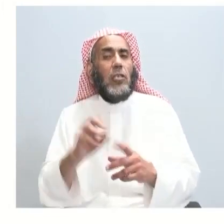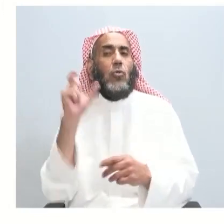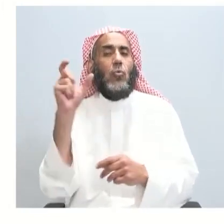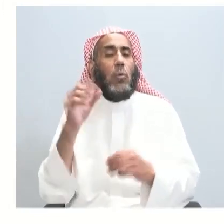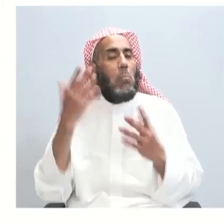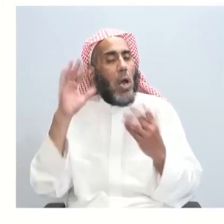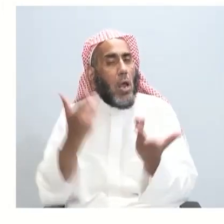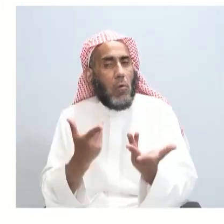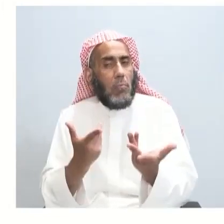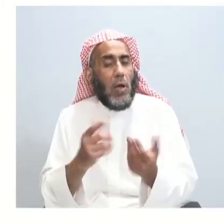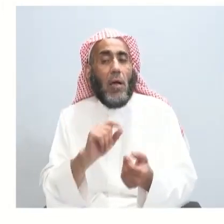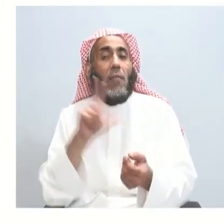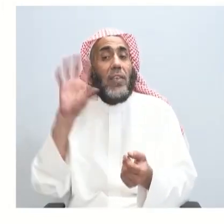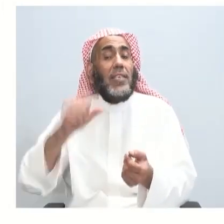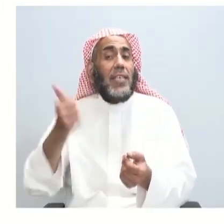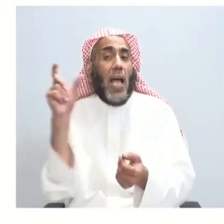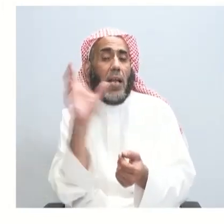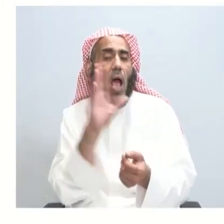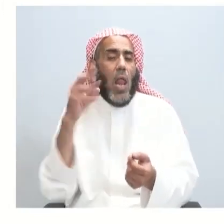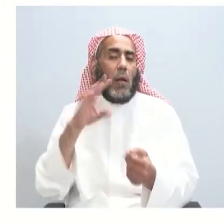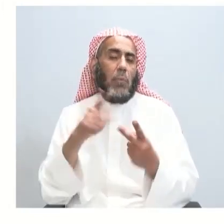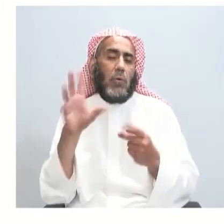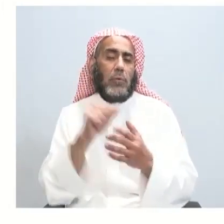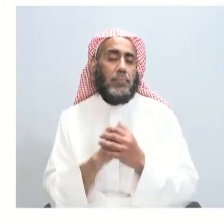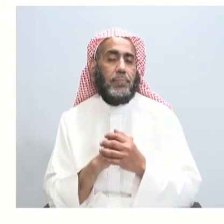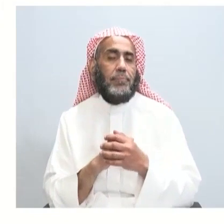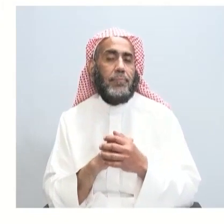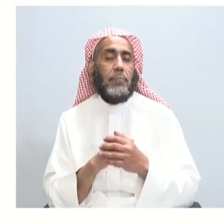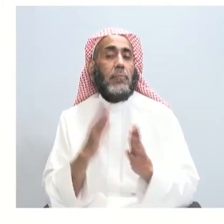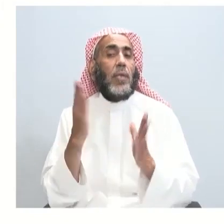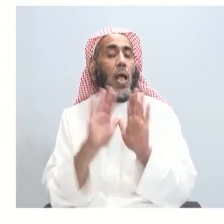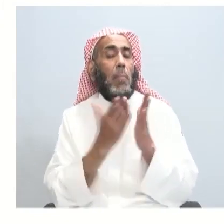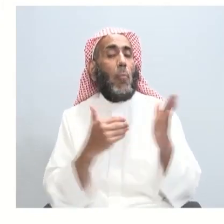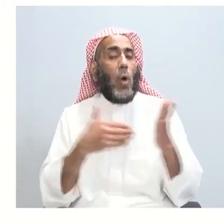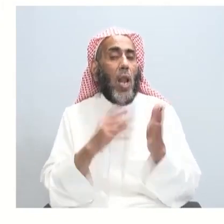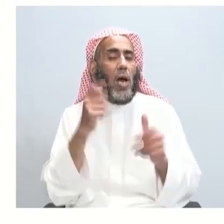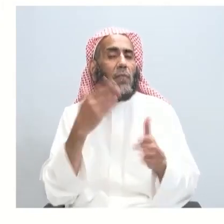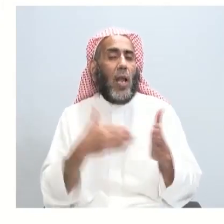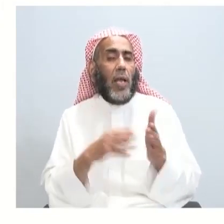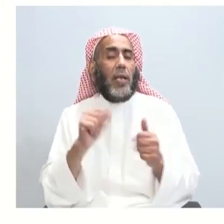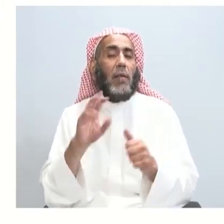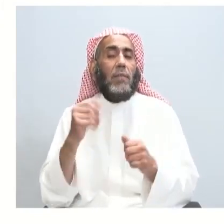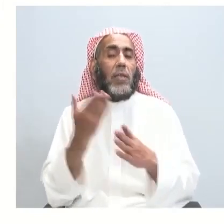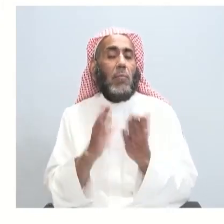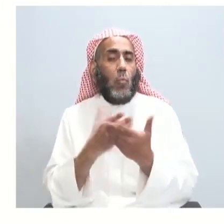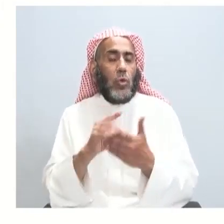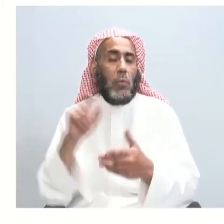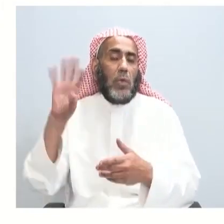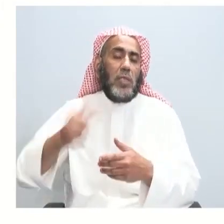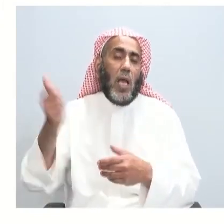ما رايكم في لسان العرب هل هذا صحيح الباب هو الحرف الاخير والفصل هو الحرف الاول في معجم